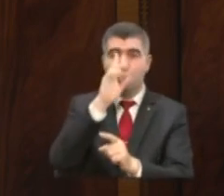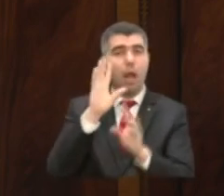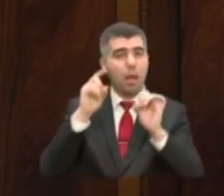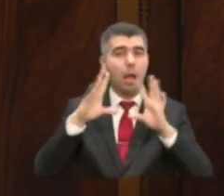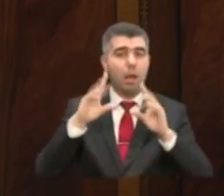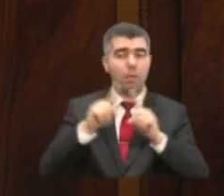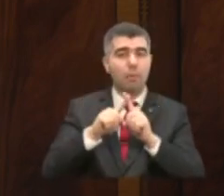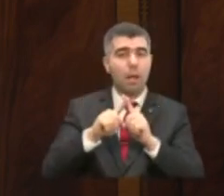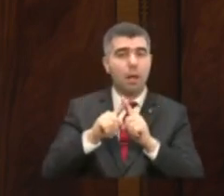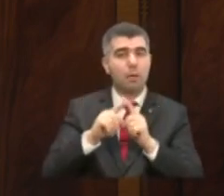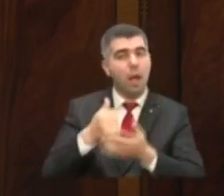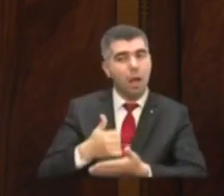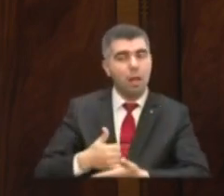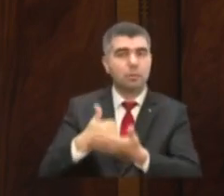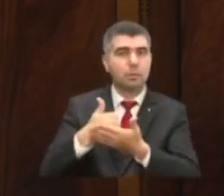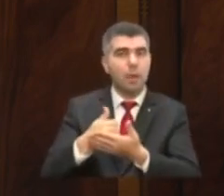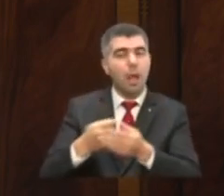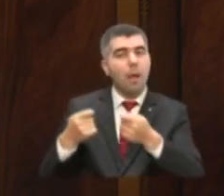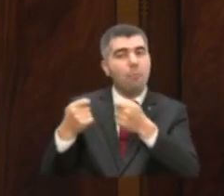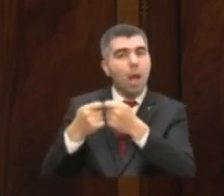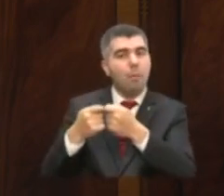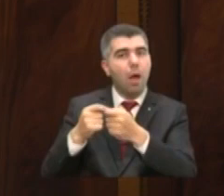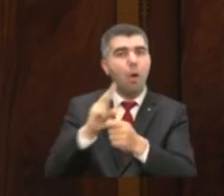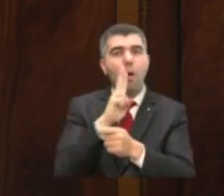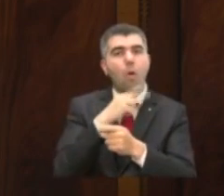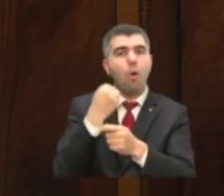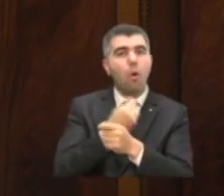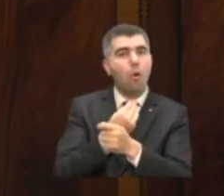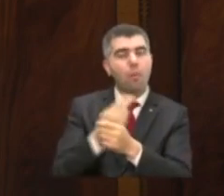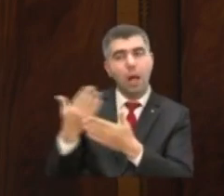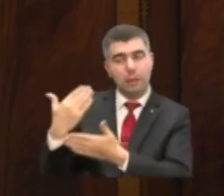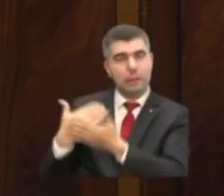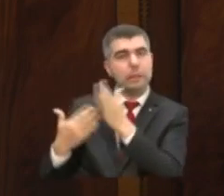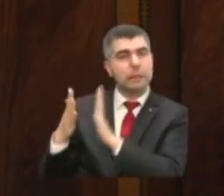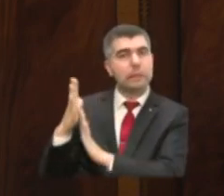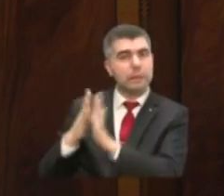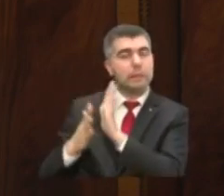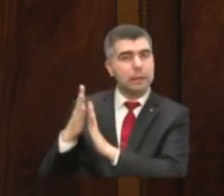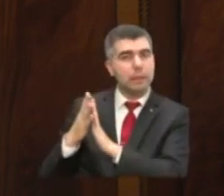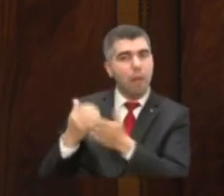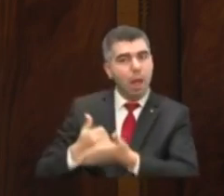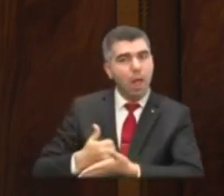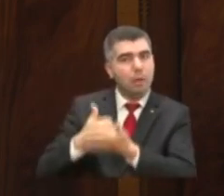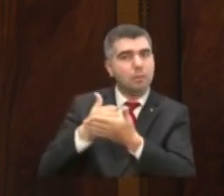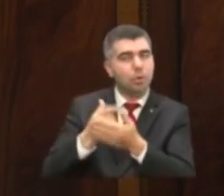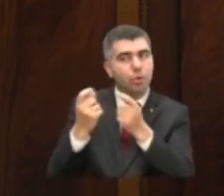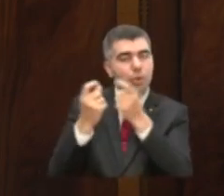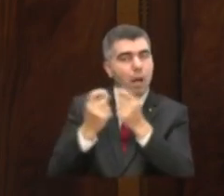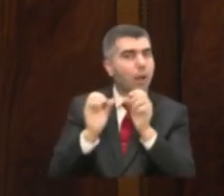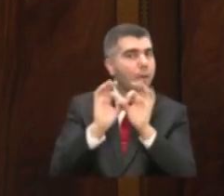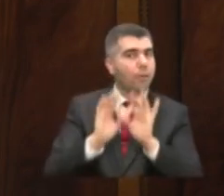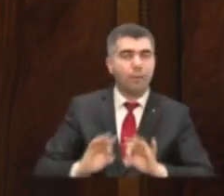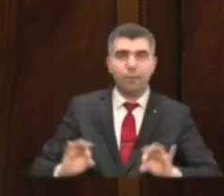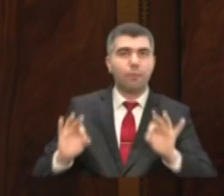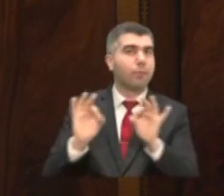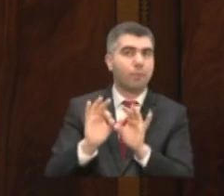كانت تكن في حكومات سابقه ولكن ما طبقوها لحد الان جل المقاولات وخاصه الخواص وحتى الاستثماريه والعموميه